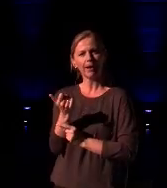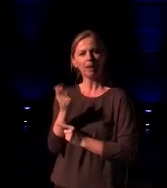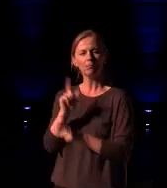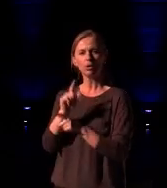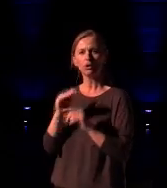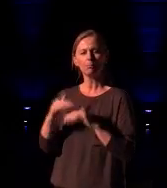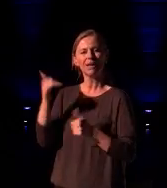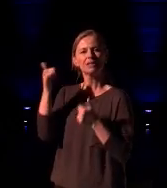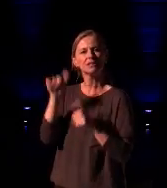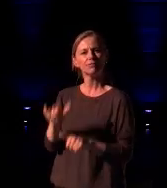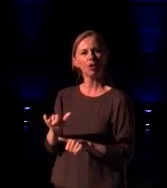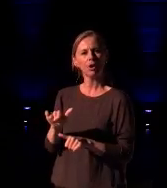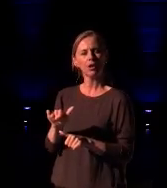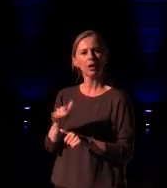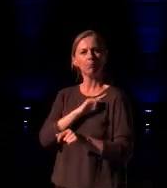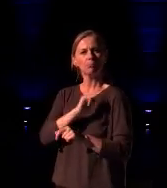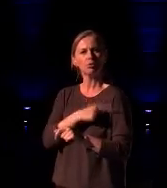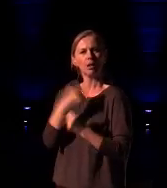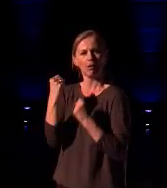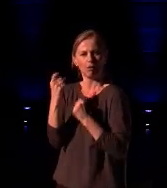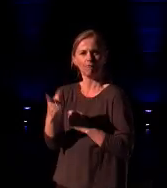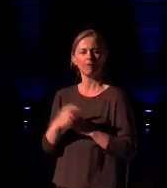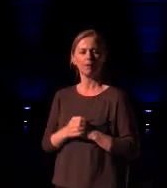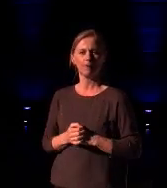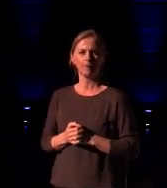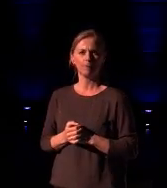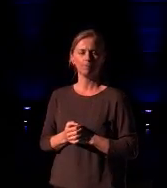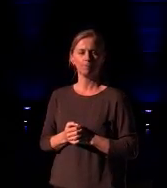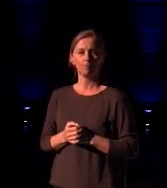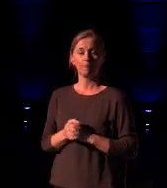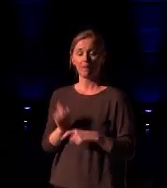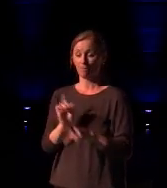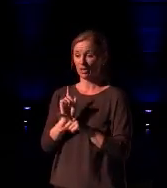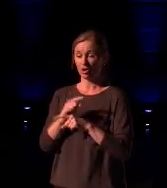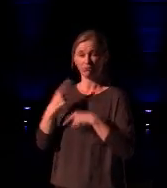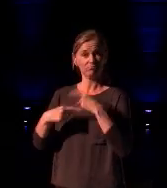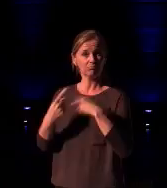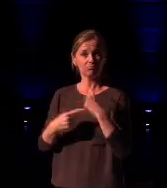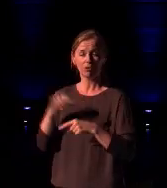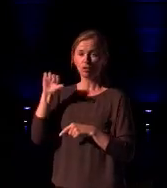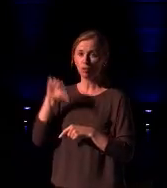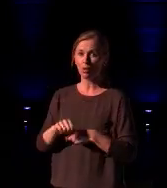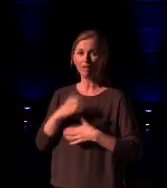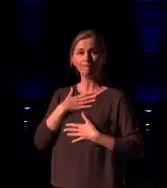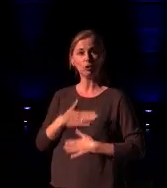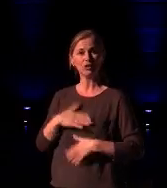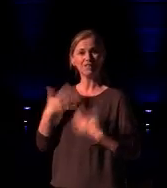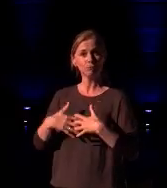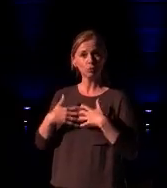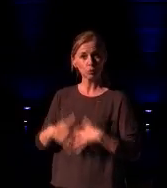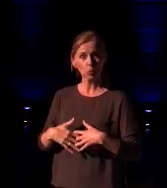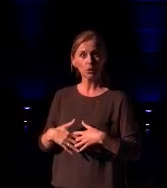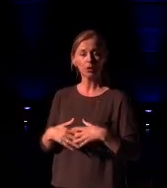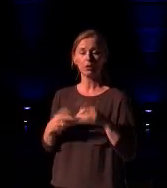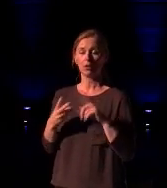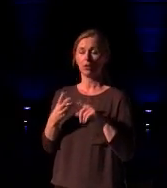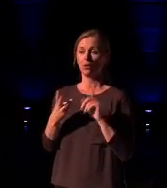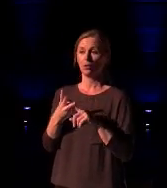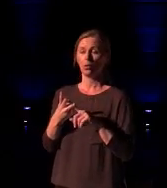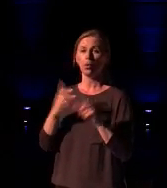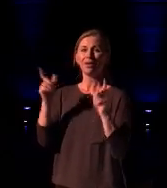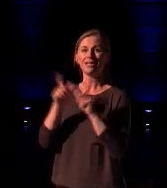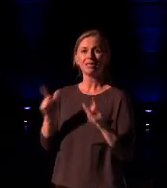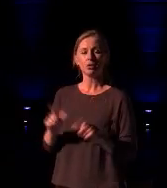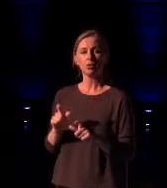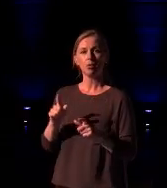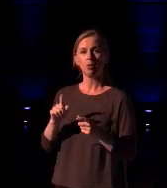en svakere muskelkraft. Og dette fører til dårligere fysisk funksjon og